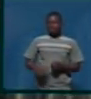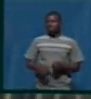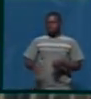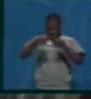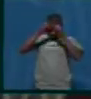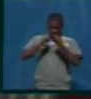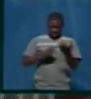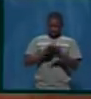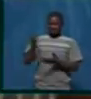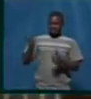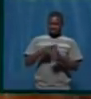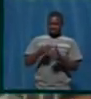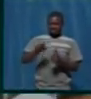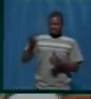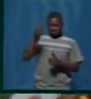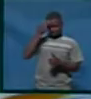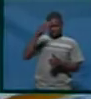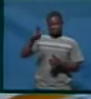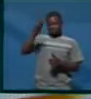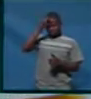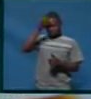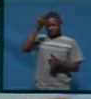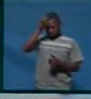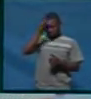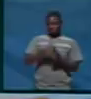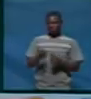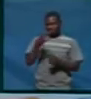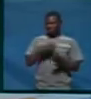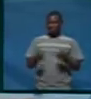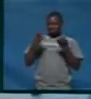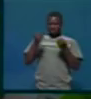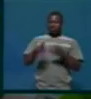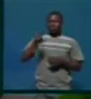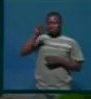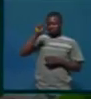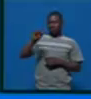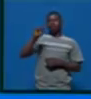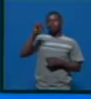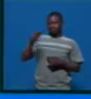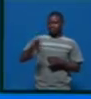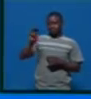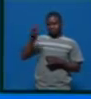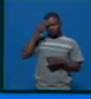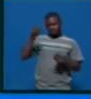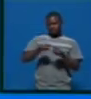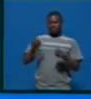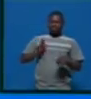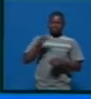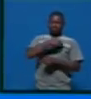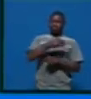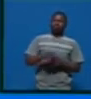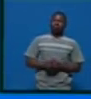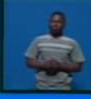Kabatieba, avec à ses côtés une vingtaine de ministres comme membres, en plus des autres acteurs.